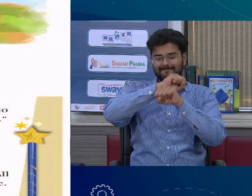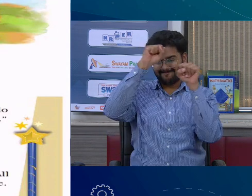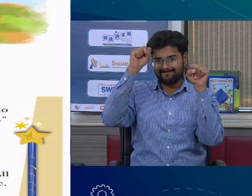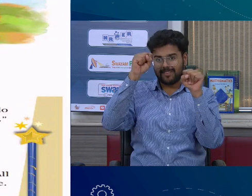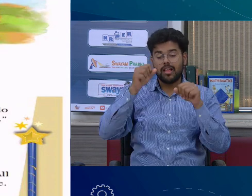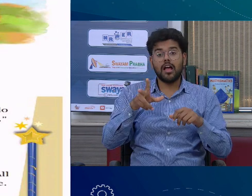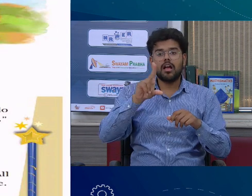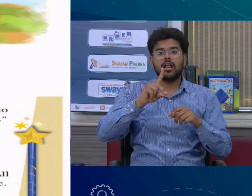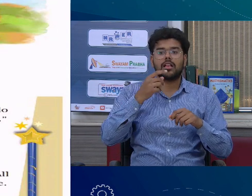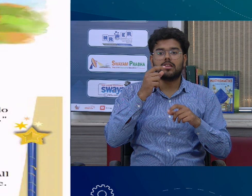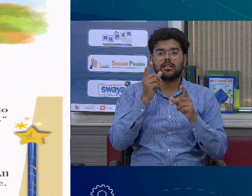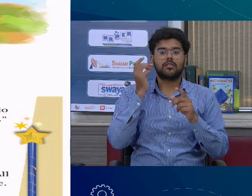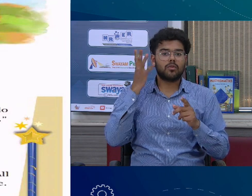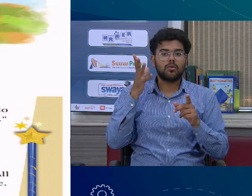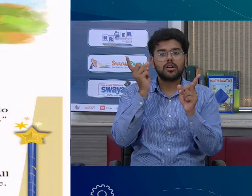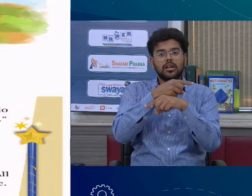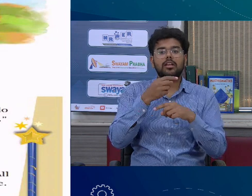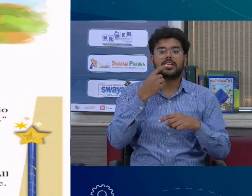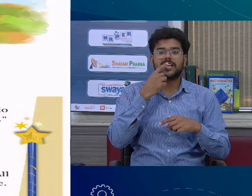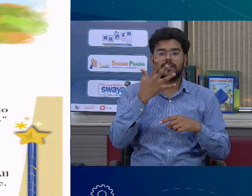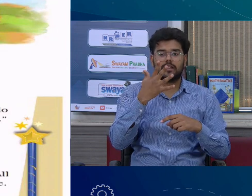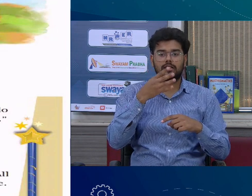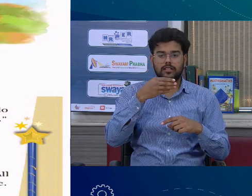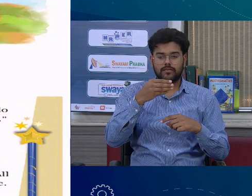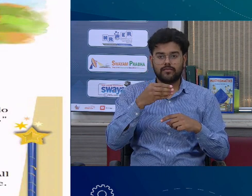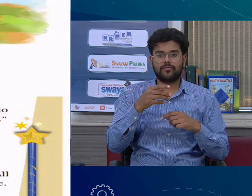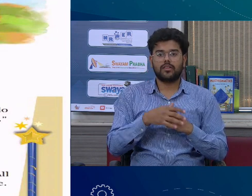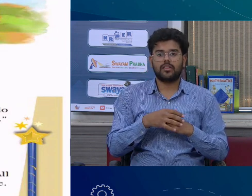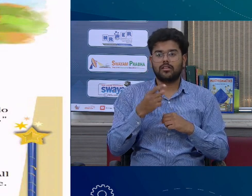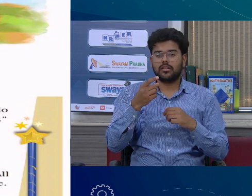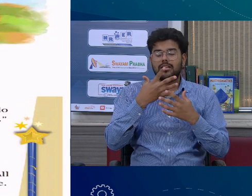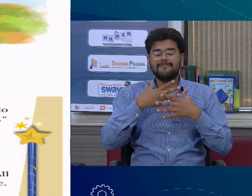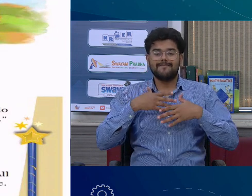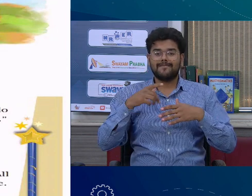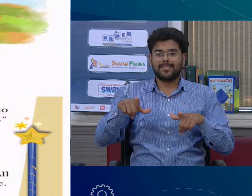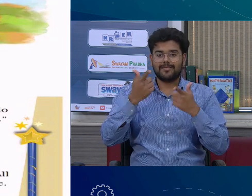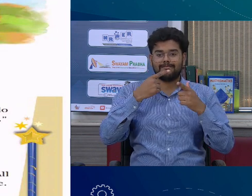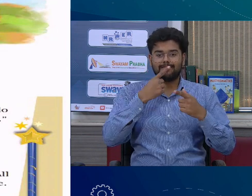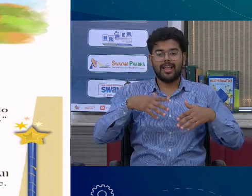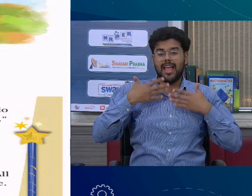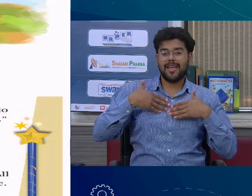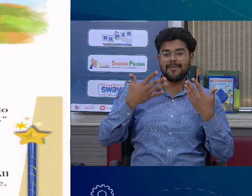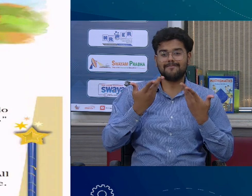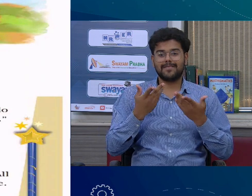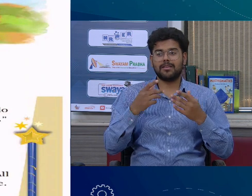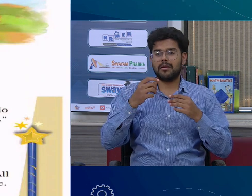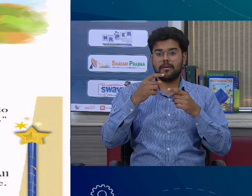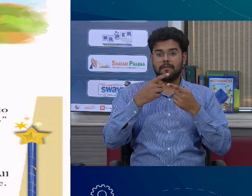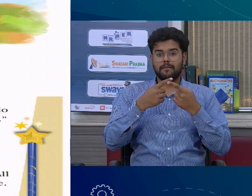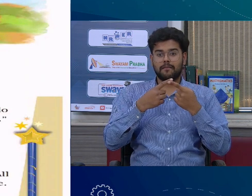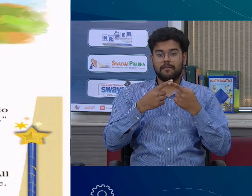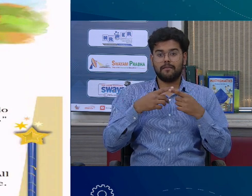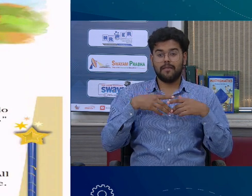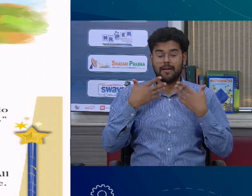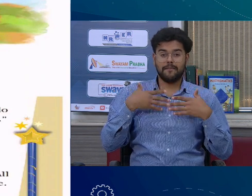happy I am, it said. अगले दिन उसने सोचा कि क्यों ना मेरे पत्ते